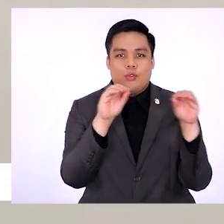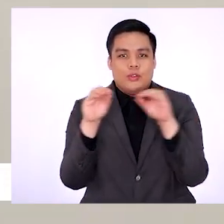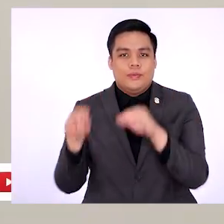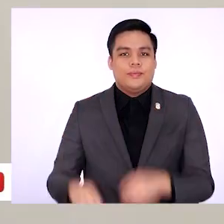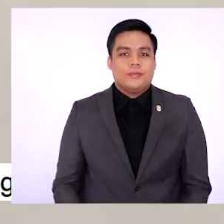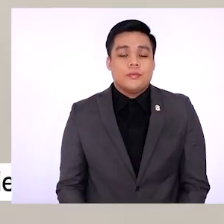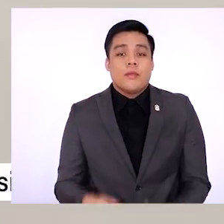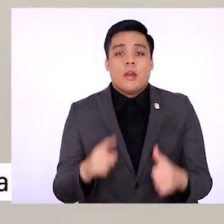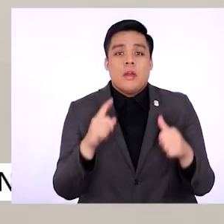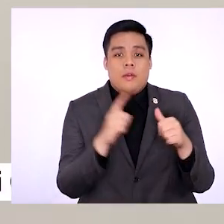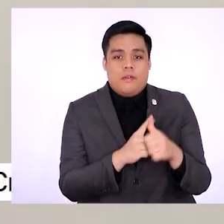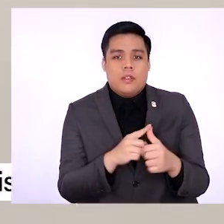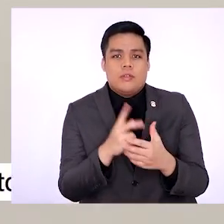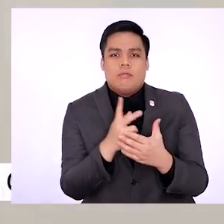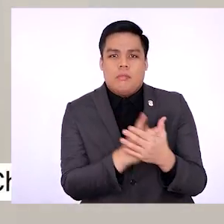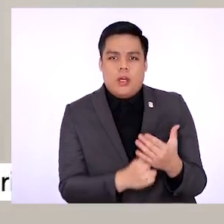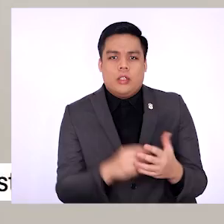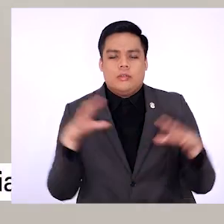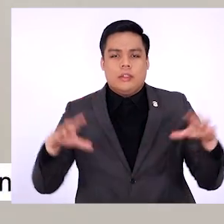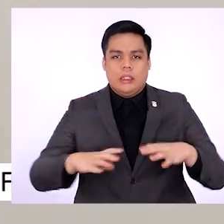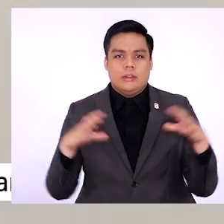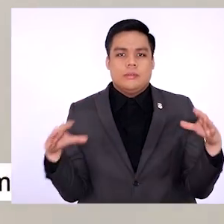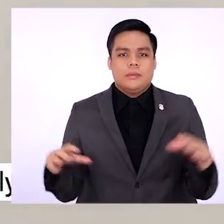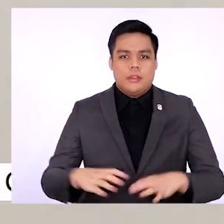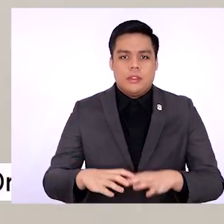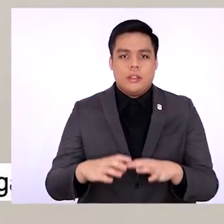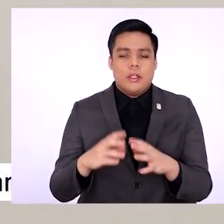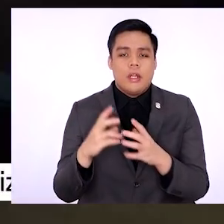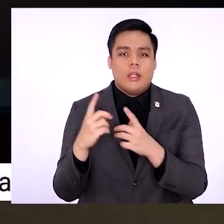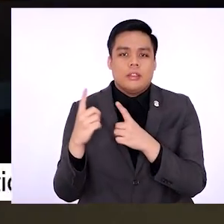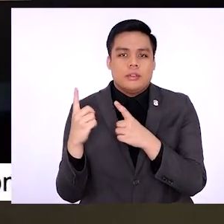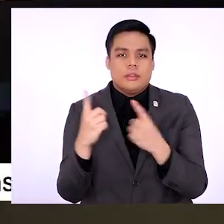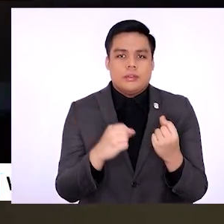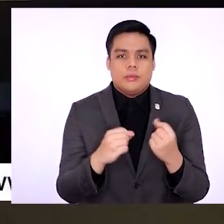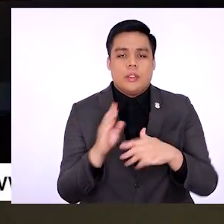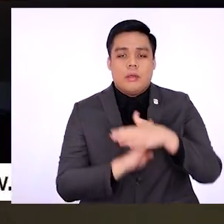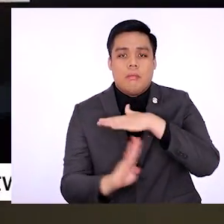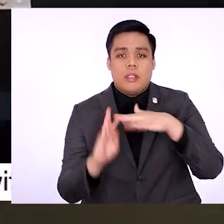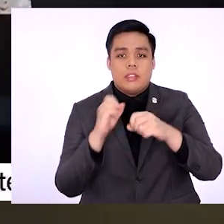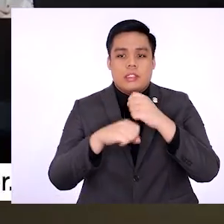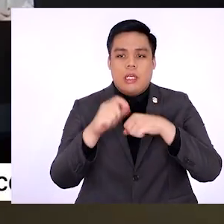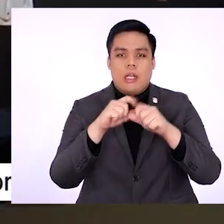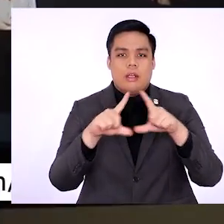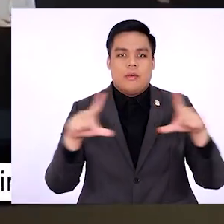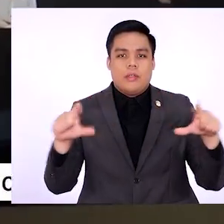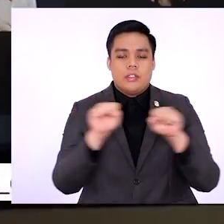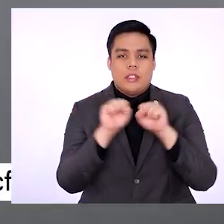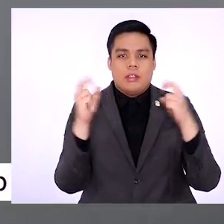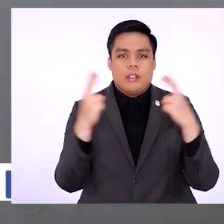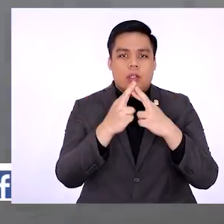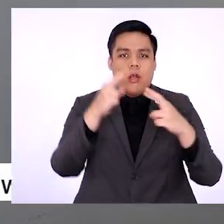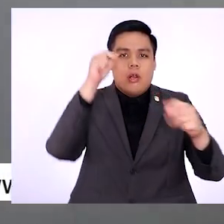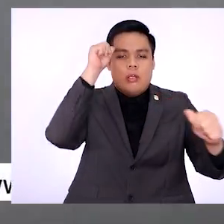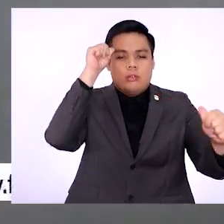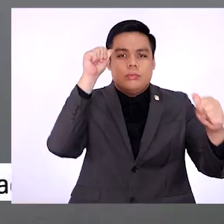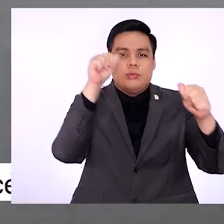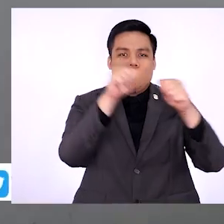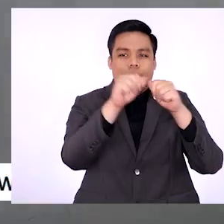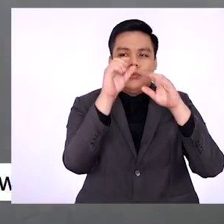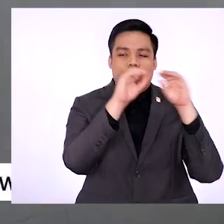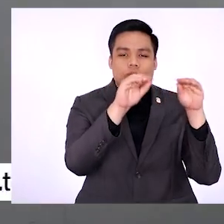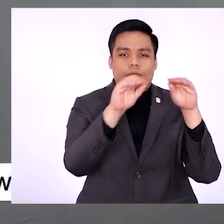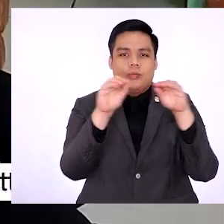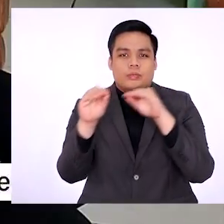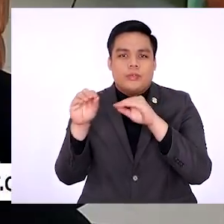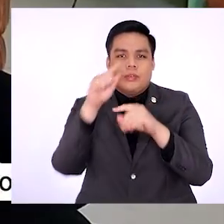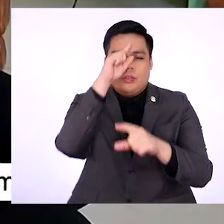Sa unang bahagi ng aktibidad na ito, ay nagsagawa muna ng Basic Sign Language Seminar na naglalayon na maturuan ang